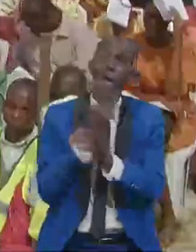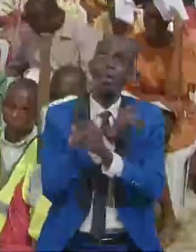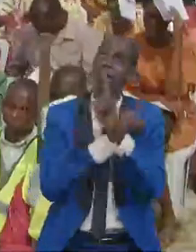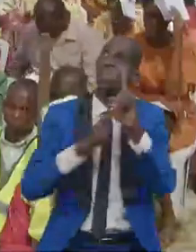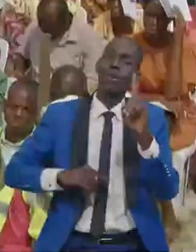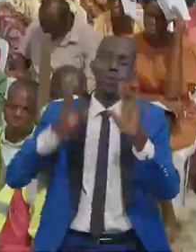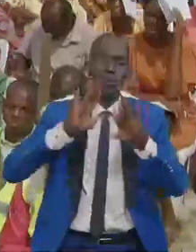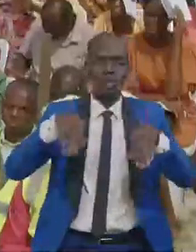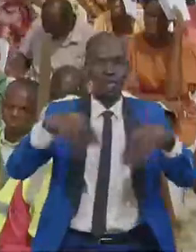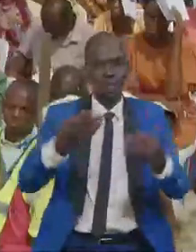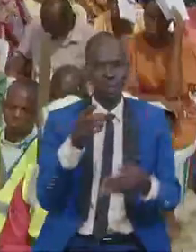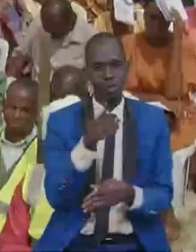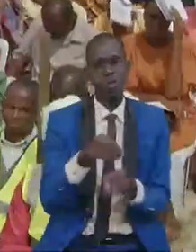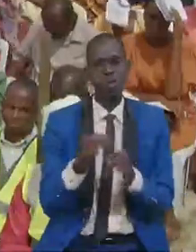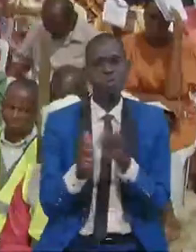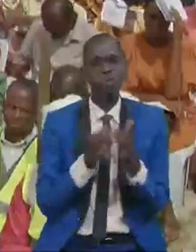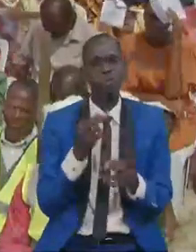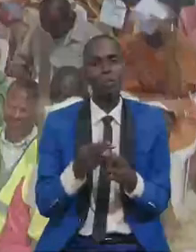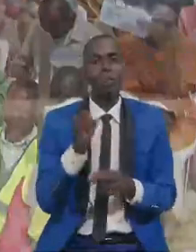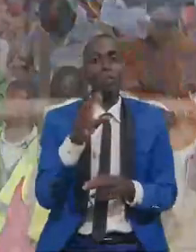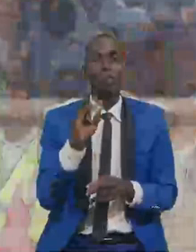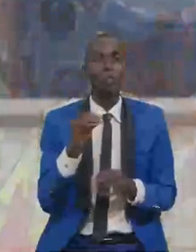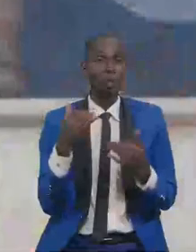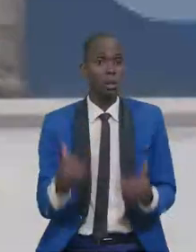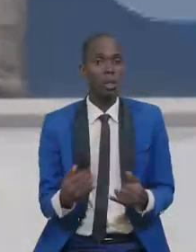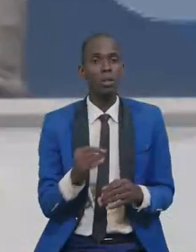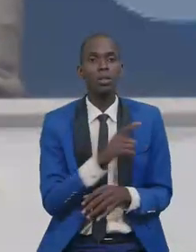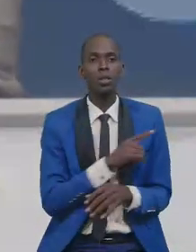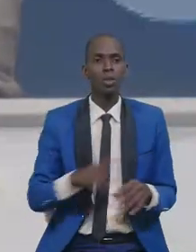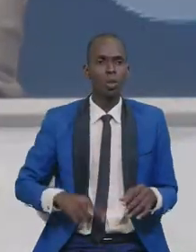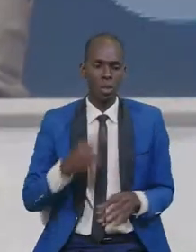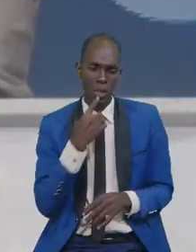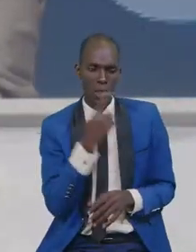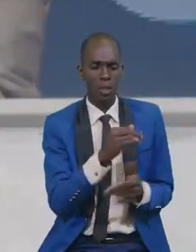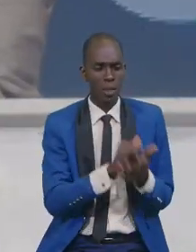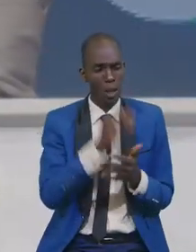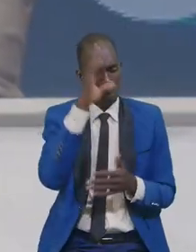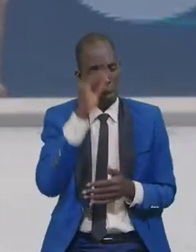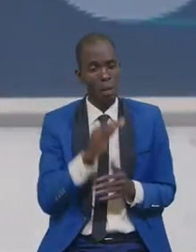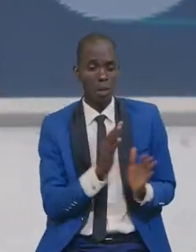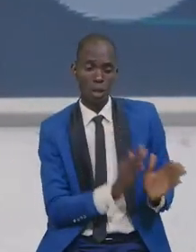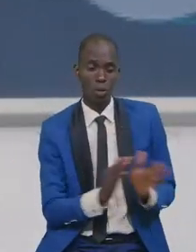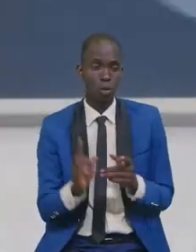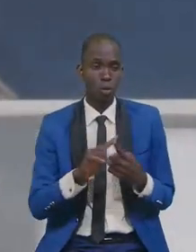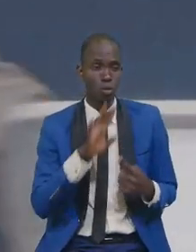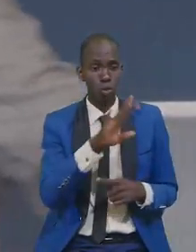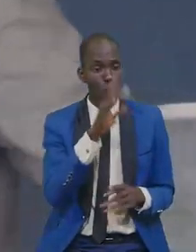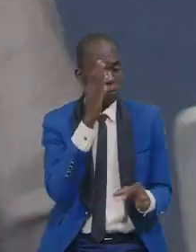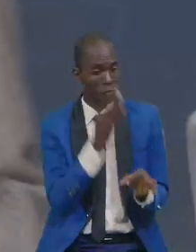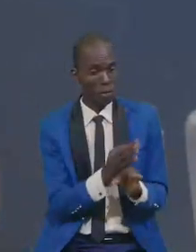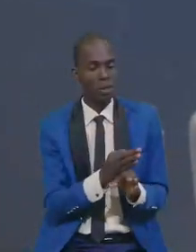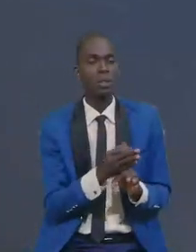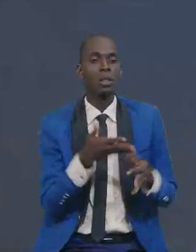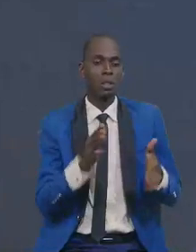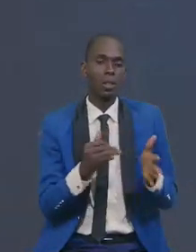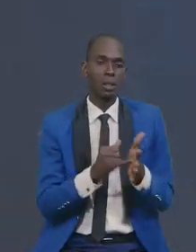Et le Seigneur va t'accorder ta demande. Alors le Seigneur dit, selon ta foi, qu'il te soit fait selon ta